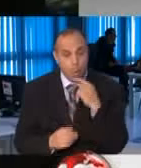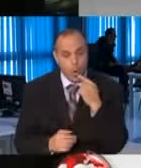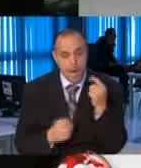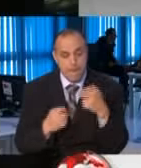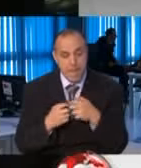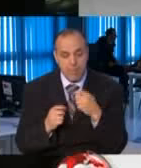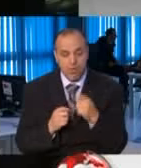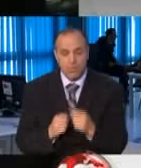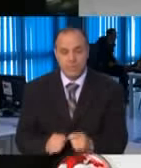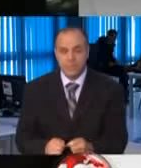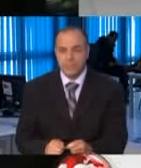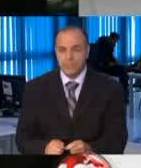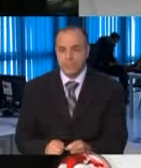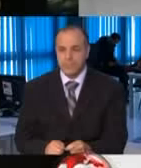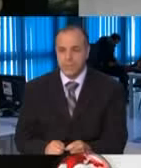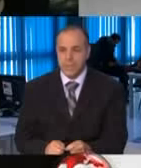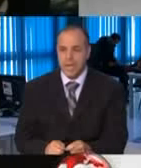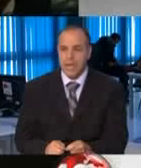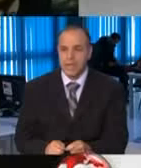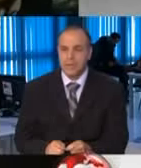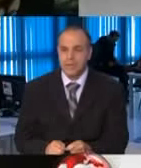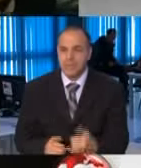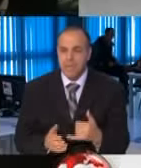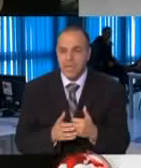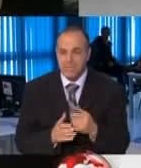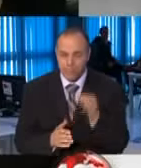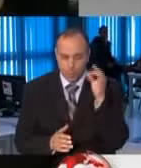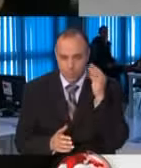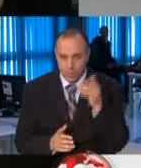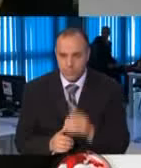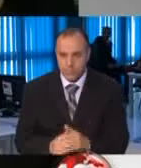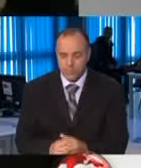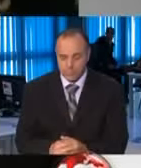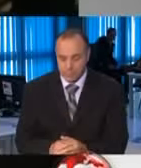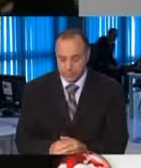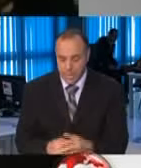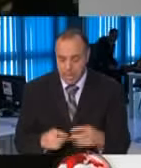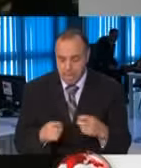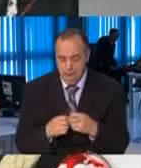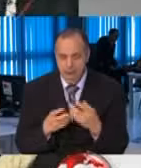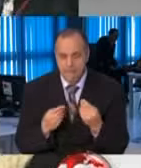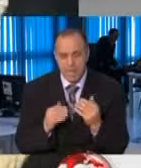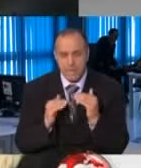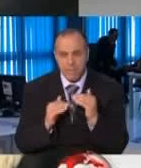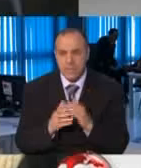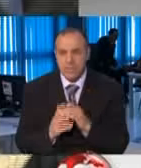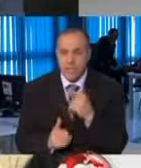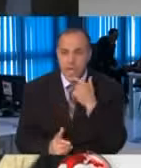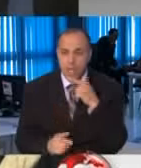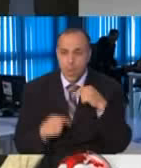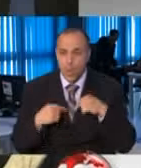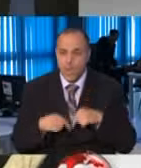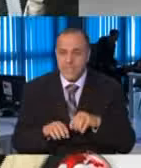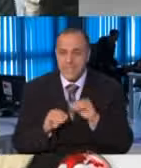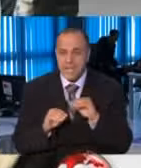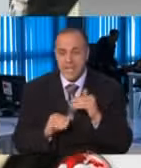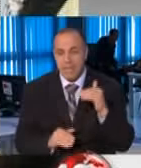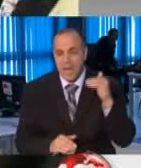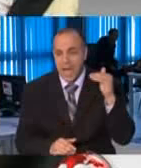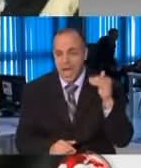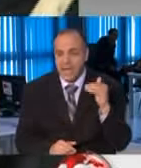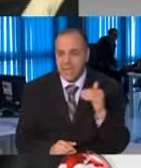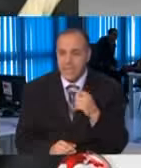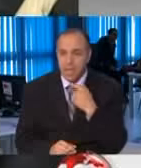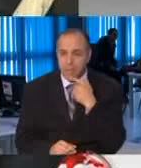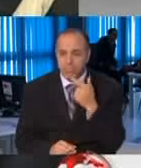معرض مؤقت واليوم حتى الرحال في مدينه العلوم بتونس. المعرض فيه برشا محطة. واعتبر وزير التعليم العالي